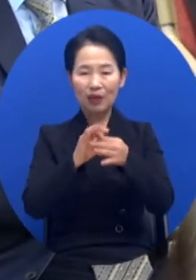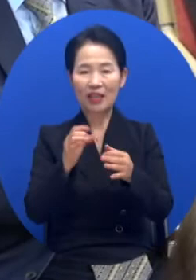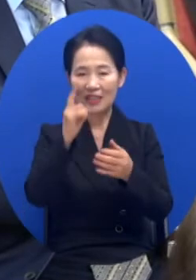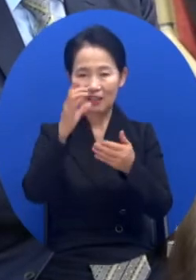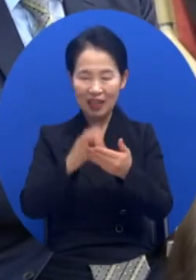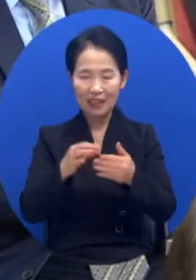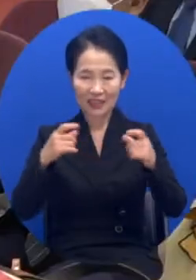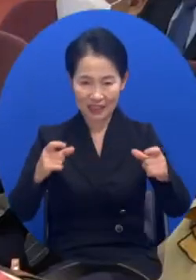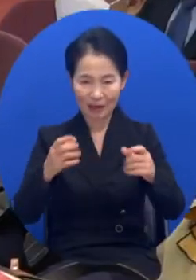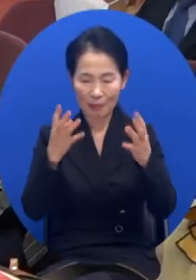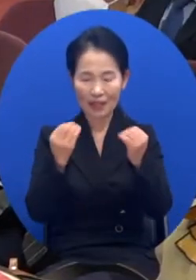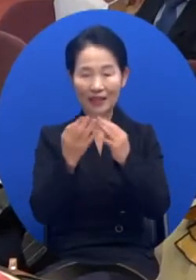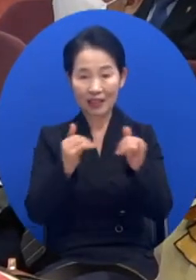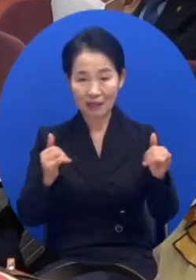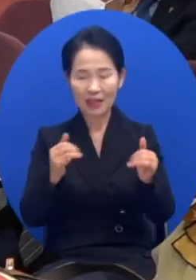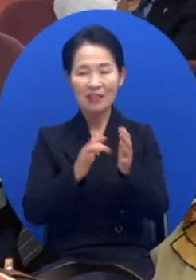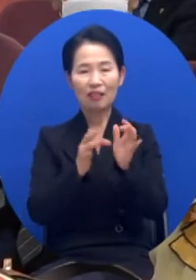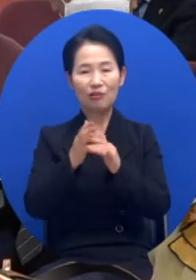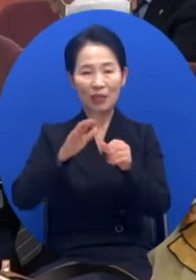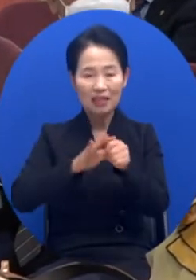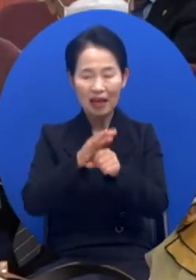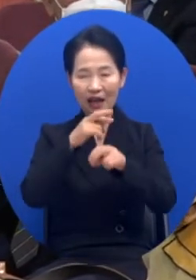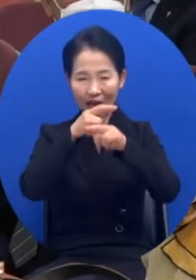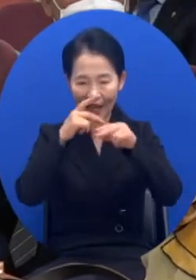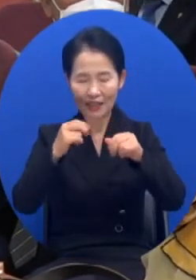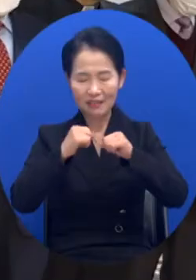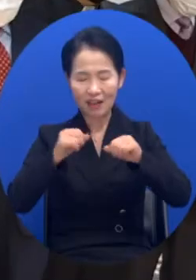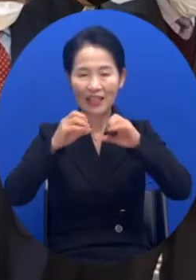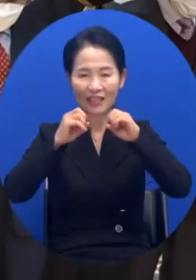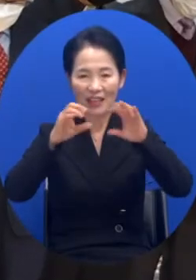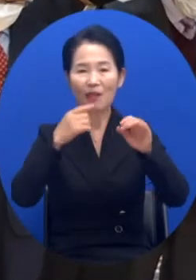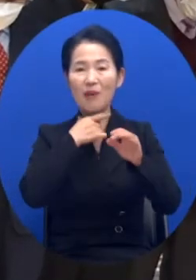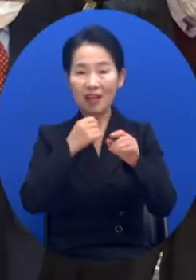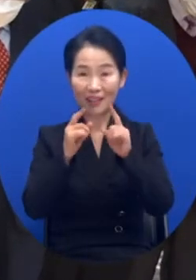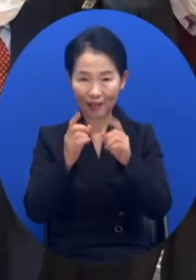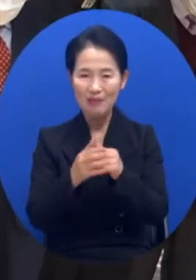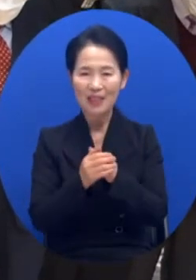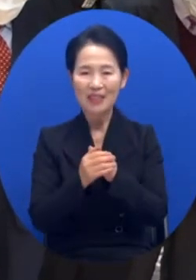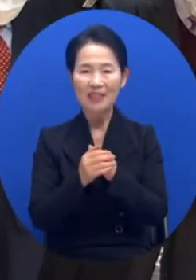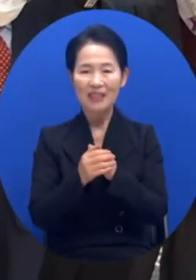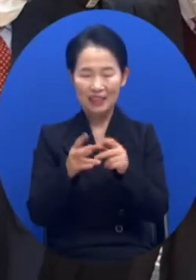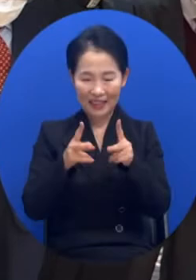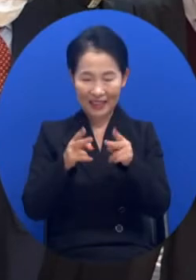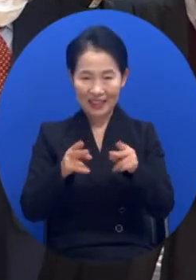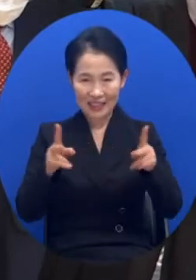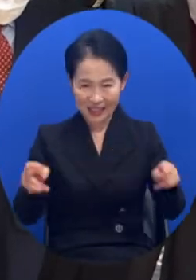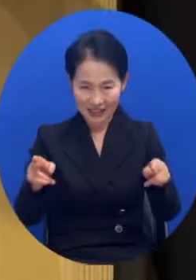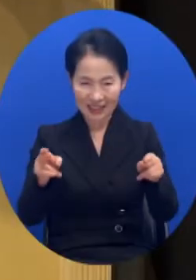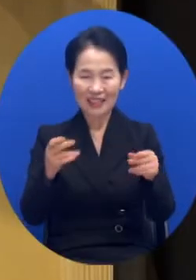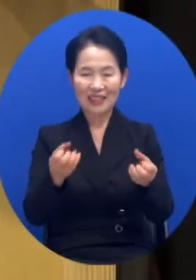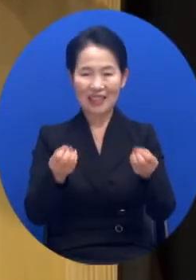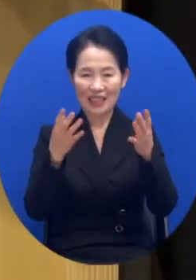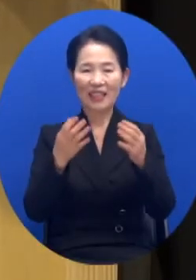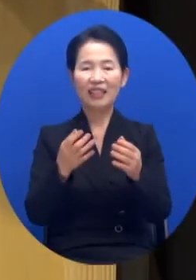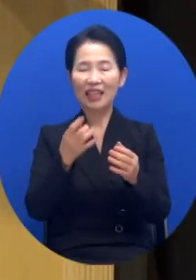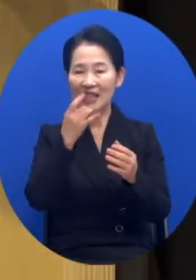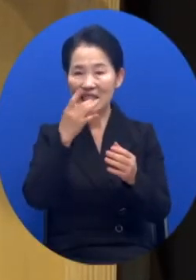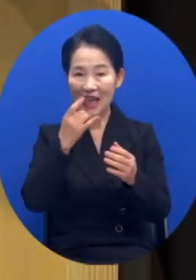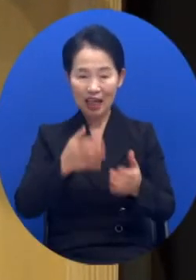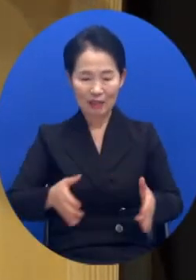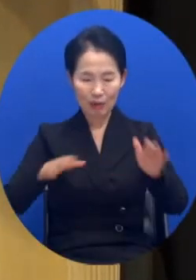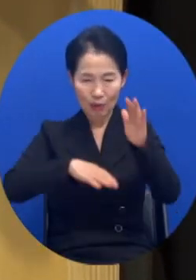예수님의 사랑과 향기를 널리 전하길 바란다 고 전했습니다 여 테이프 커팅 식과 쌀독 채우기 를